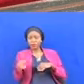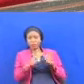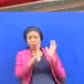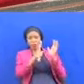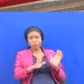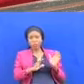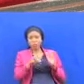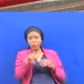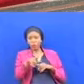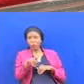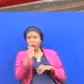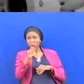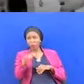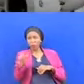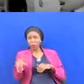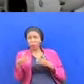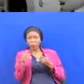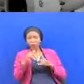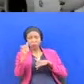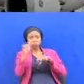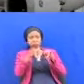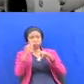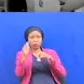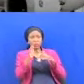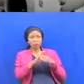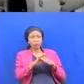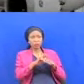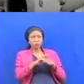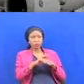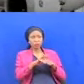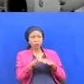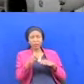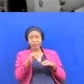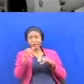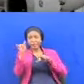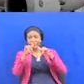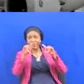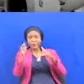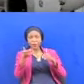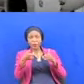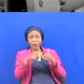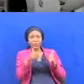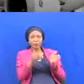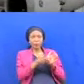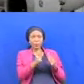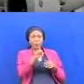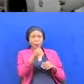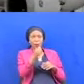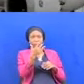abiria waliosafiri kwa kutumia usafiri wa anga wameongezeka hadi kufikia abiria